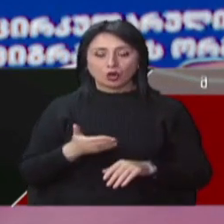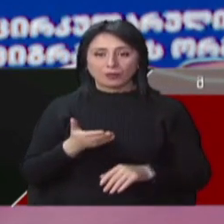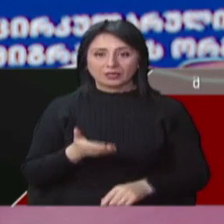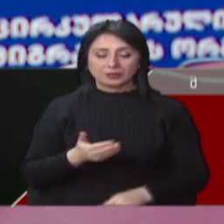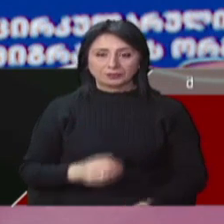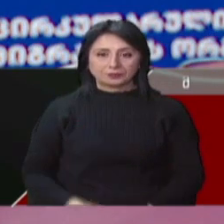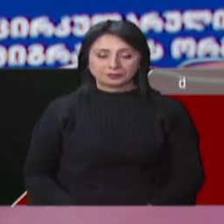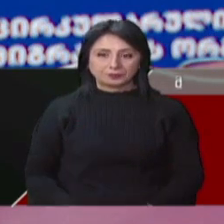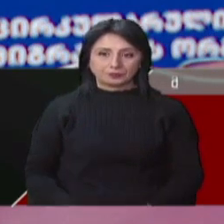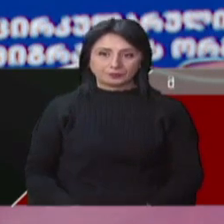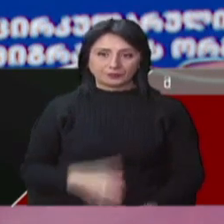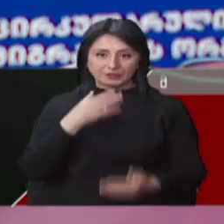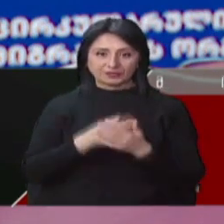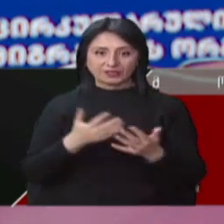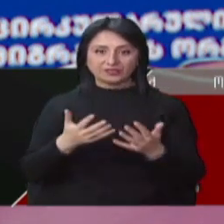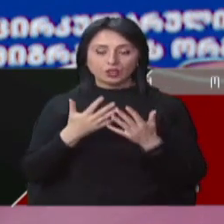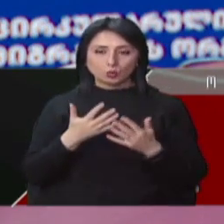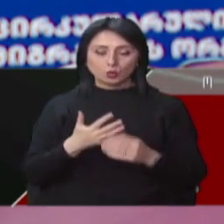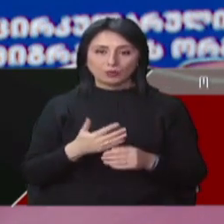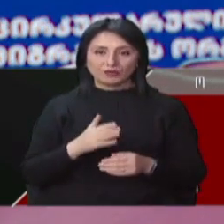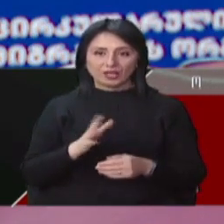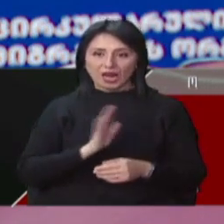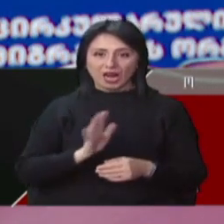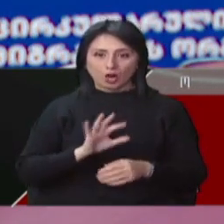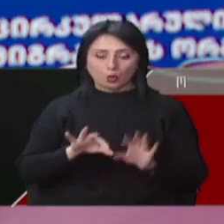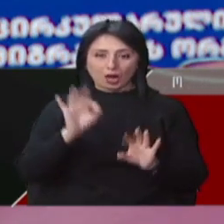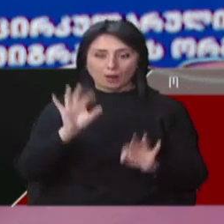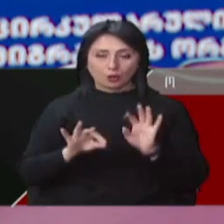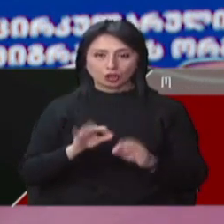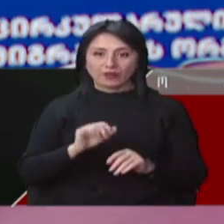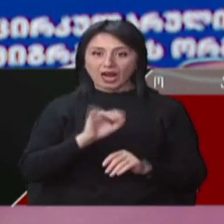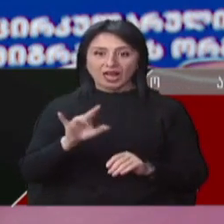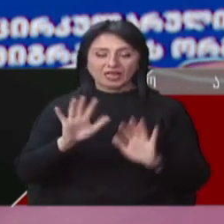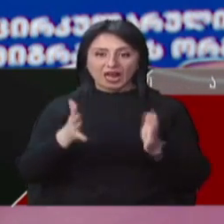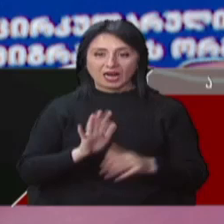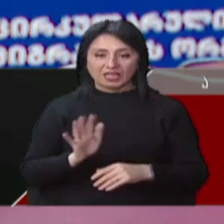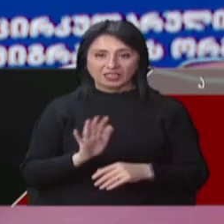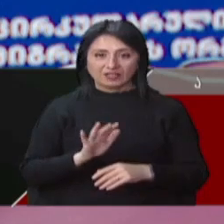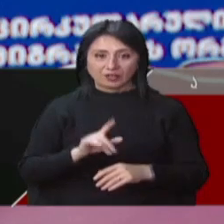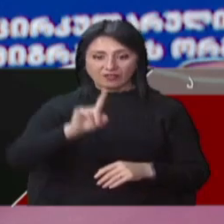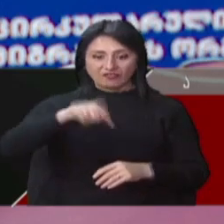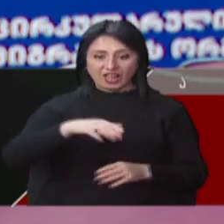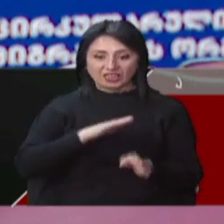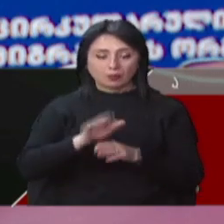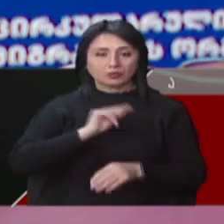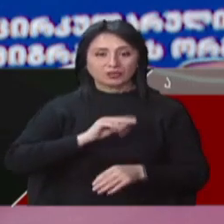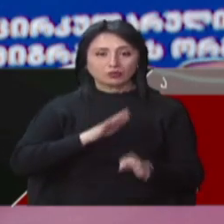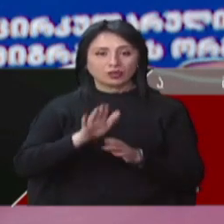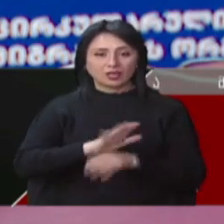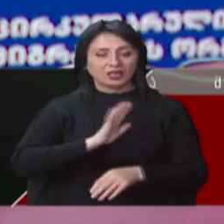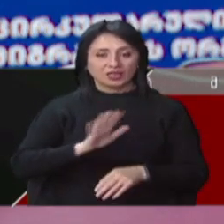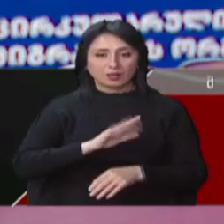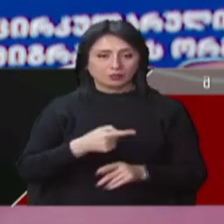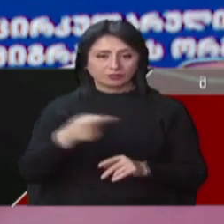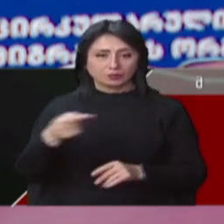რომლებიც თავისი ეფექტურობით არ იყვნენ გამორჩეული, ან არ ხდებოდა დაკისრებული